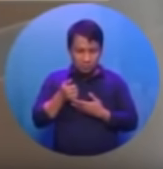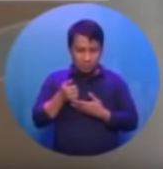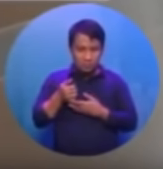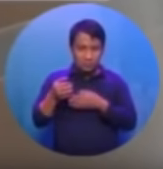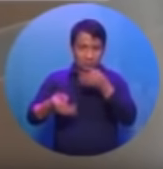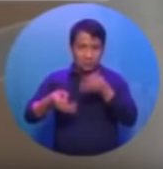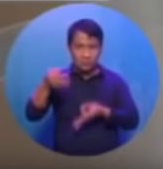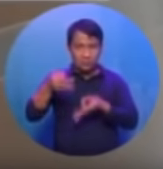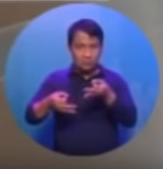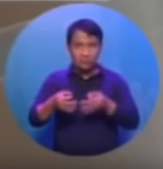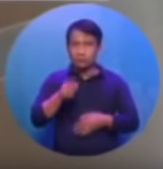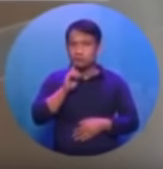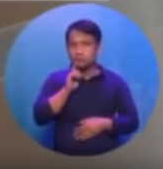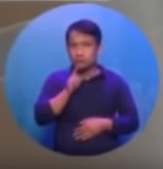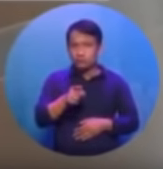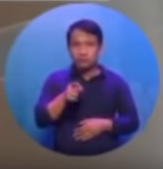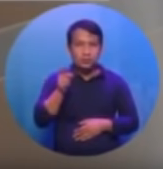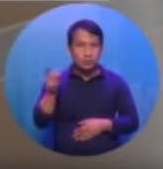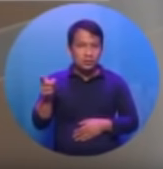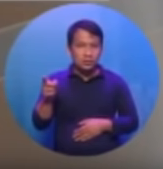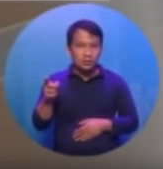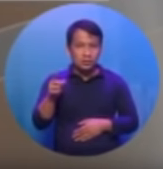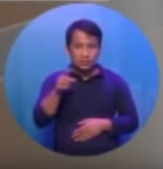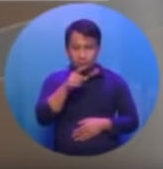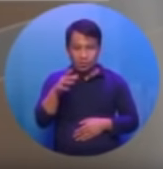ng hustisya. Sinisiguro ko po sa inyo,